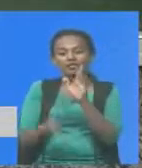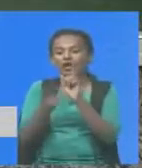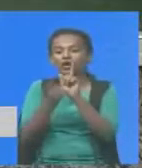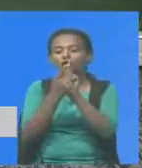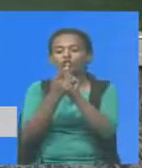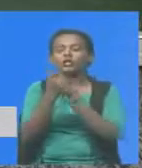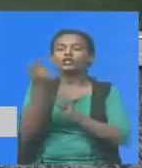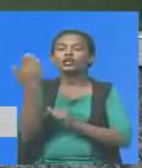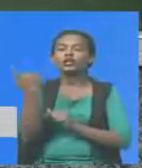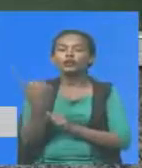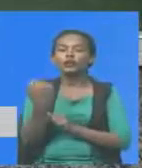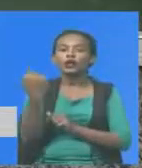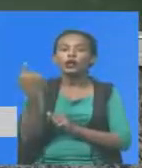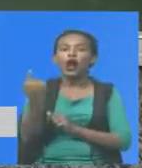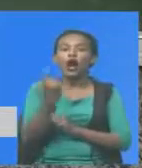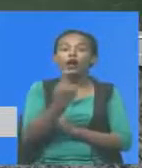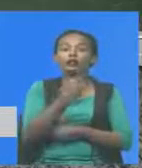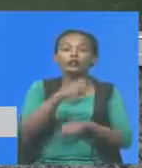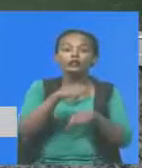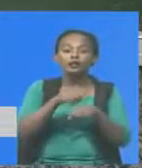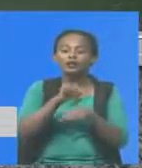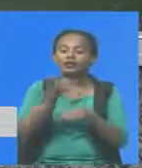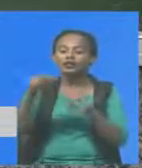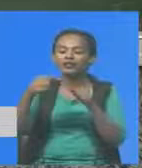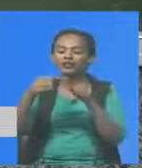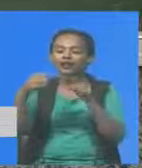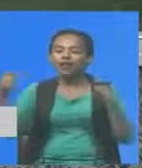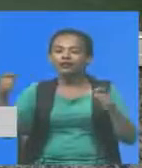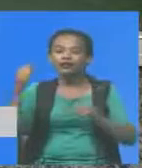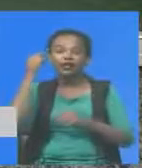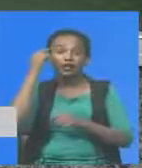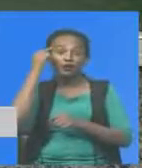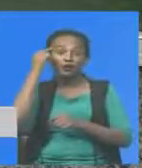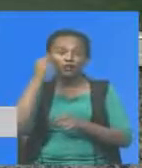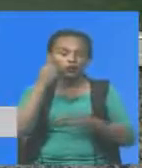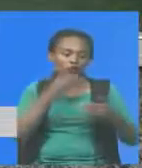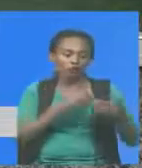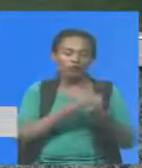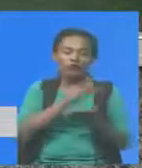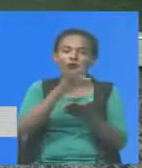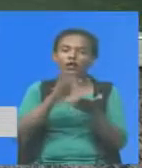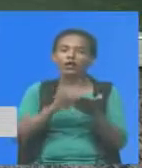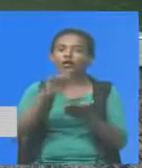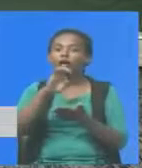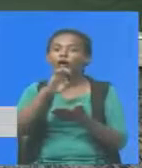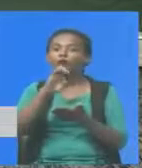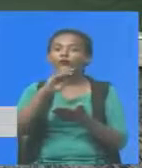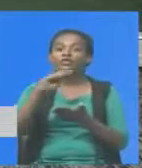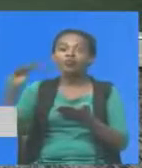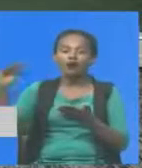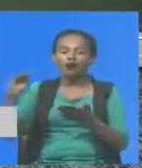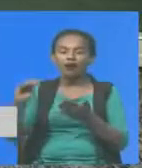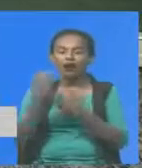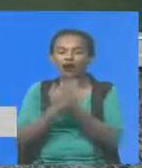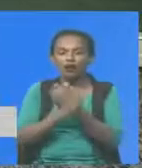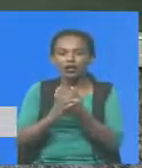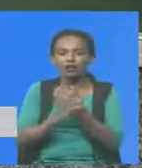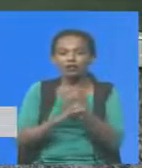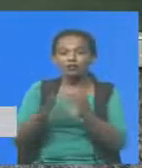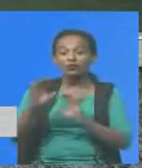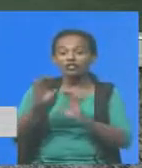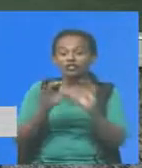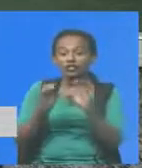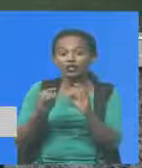ከነበረን አንዳንዴም እንደ ጥላት ከመታሰቡ የጎረቤትና መካከለኛ ምስራቅ አገራት ጋር በተደረገው የዲፕሎማሲያዊ